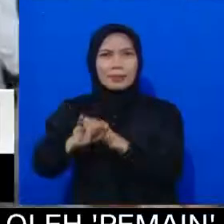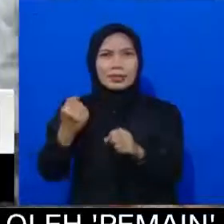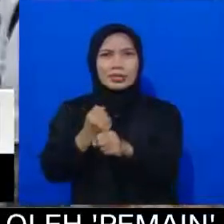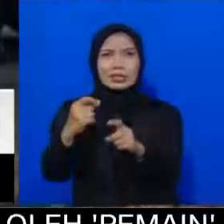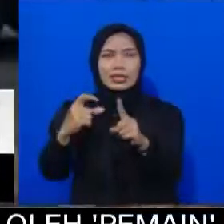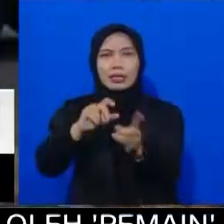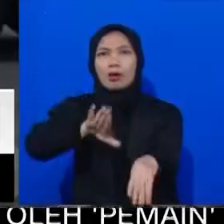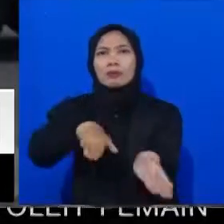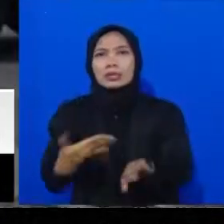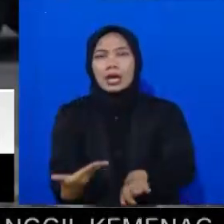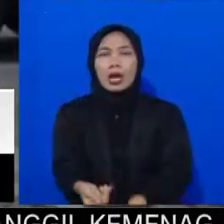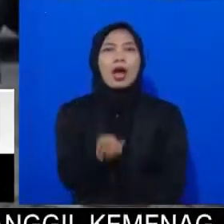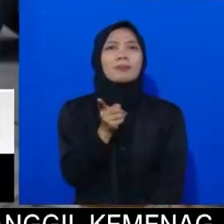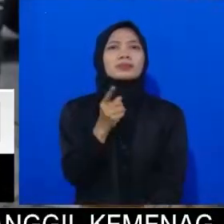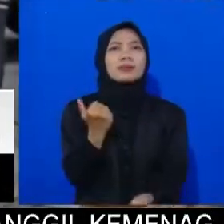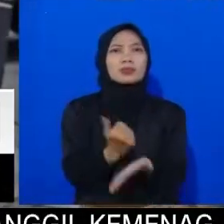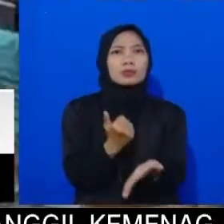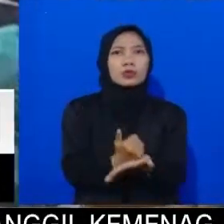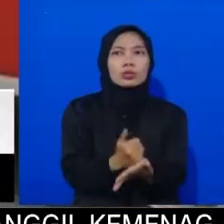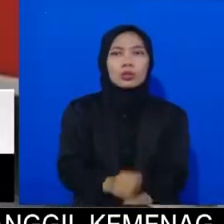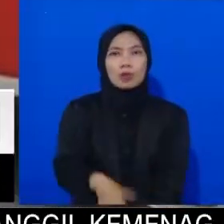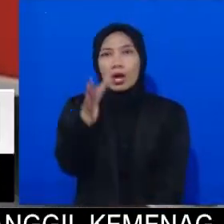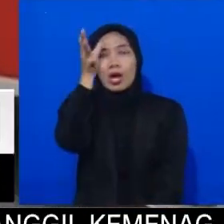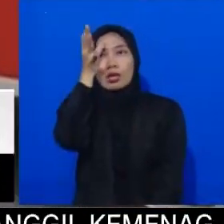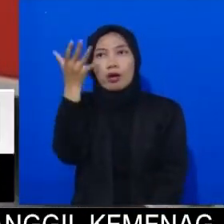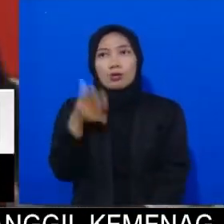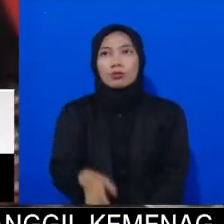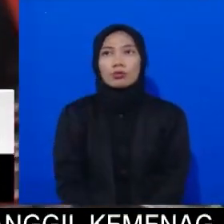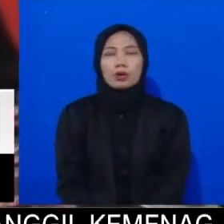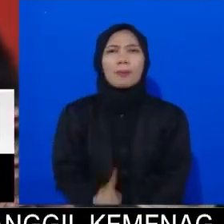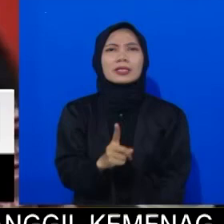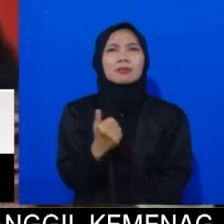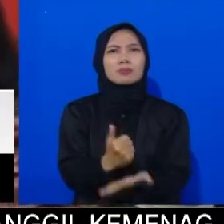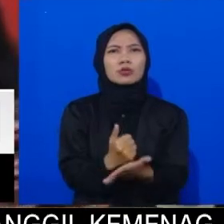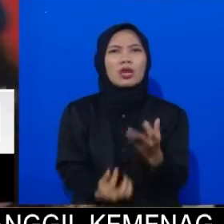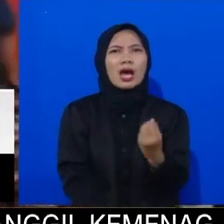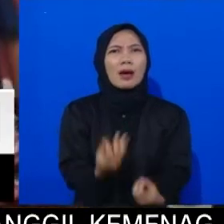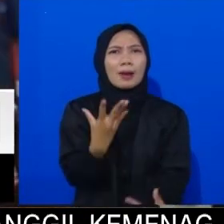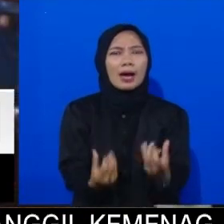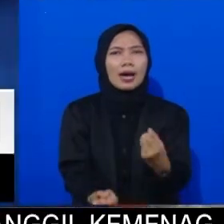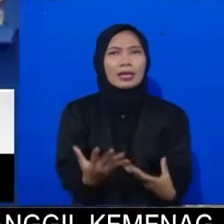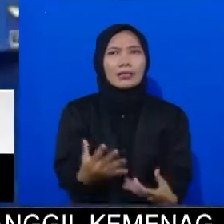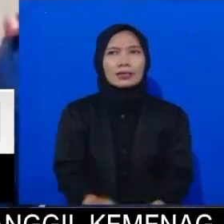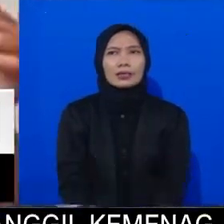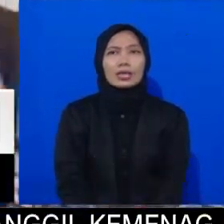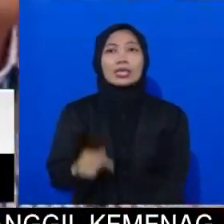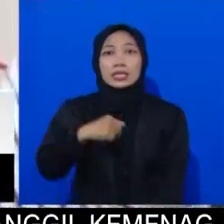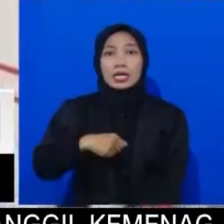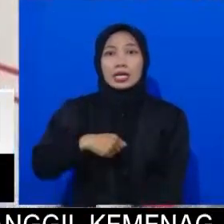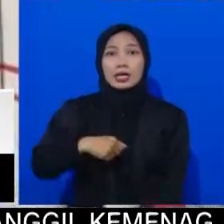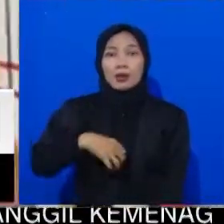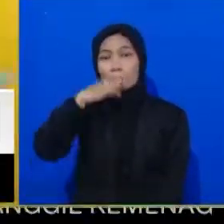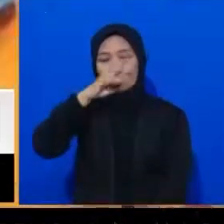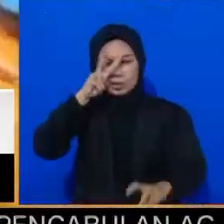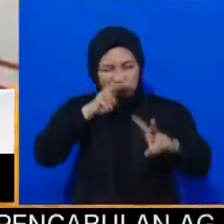bisa memastikan penyebab kematian pasien tersebut. Dan terkait penyebab kebakaran, pihak rumah sakit mengatakan hal itu masih dalam